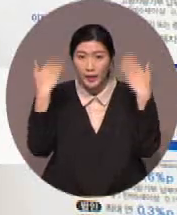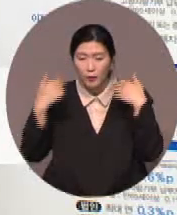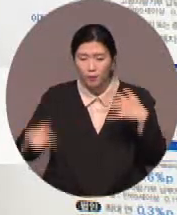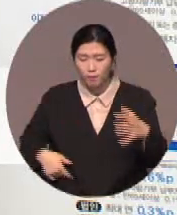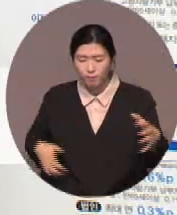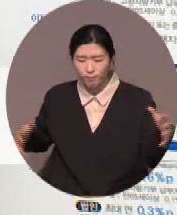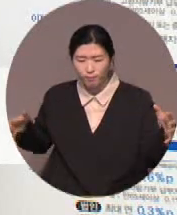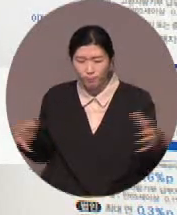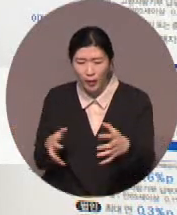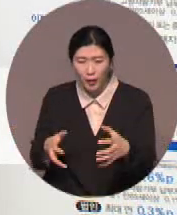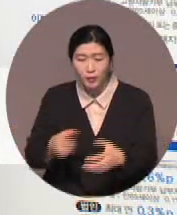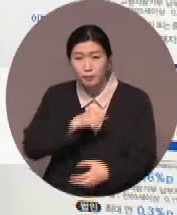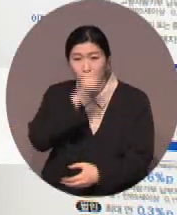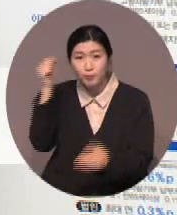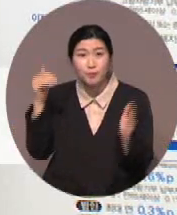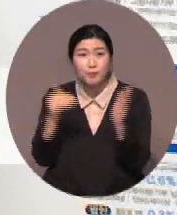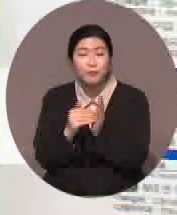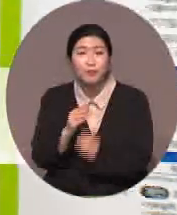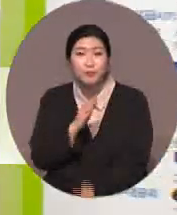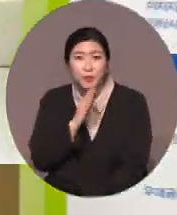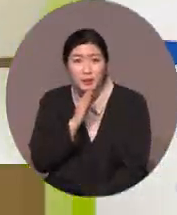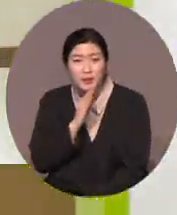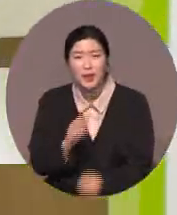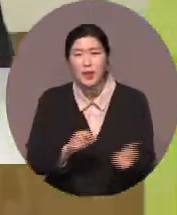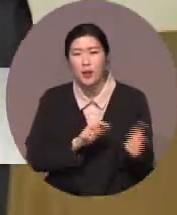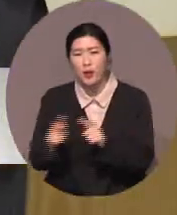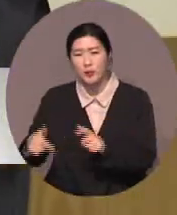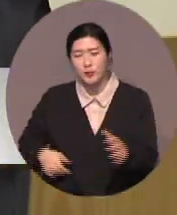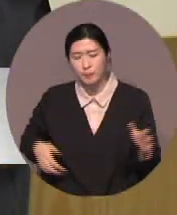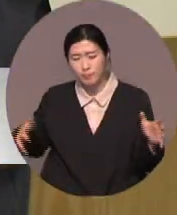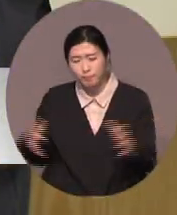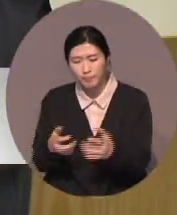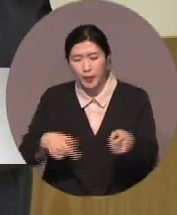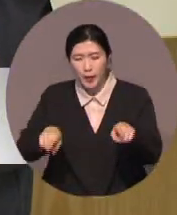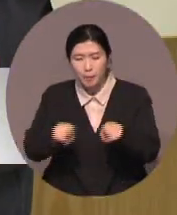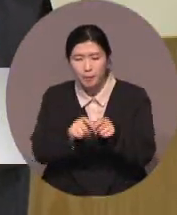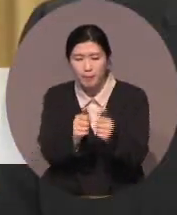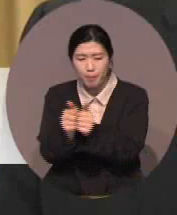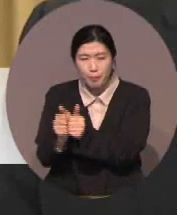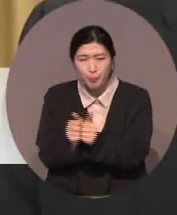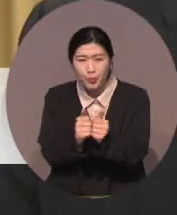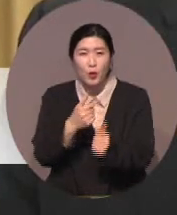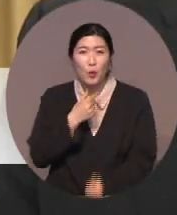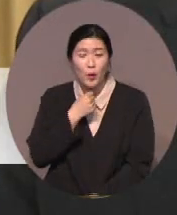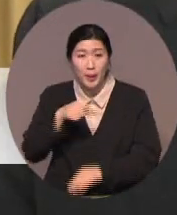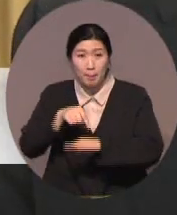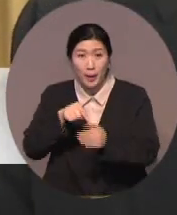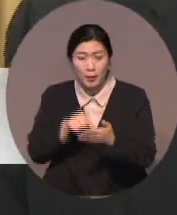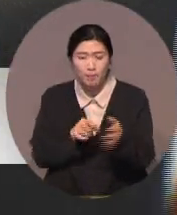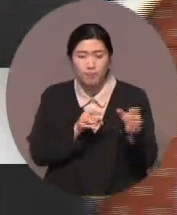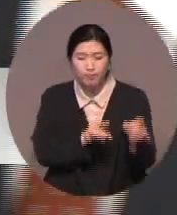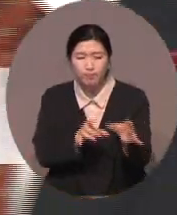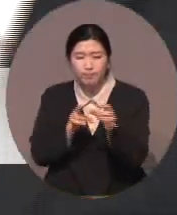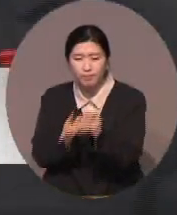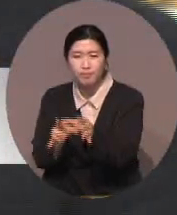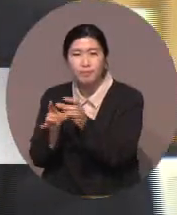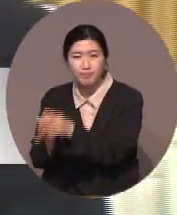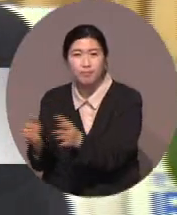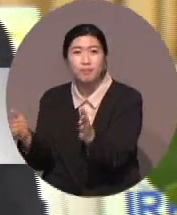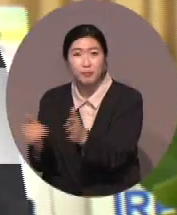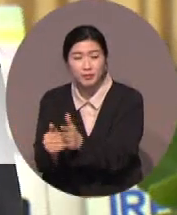공동 개최하기로 확정한만큼 다양한 현안을 함께 풀어나가게 기대하는 마음을 담아 기부했다고